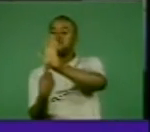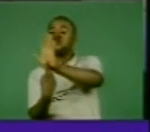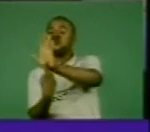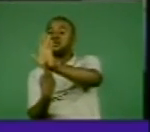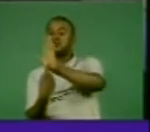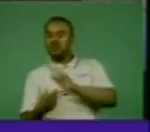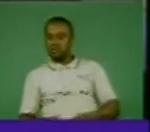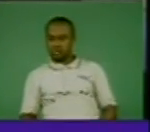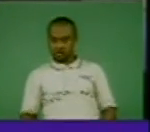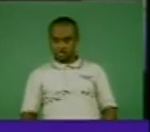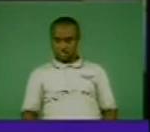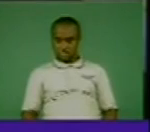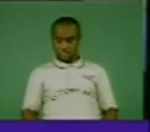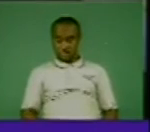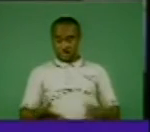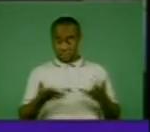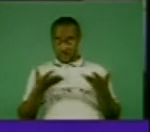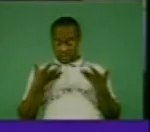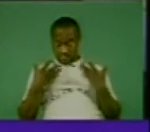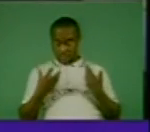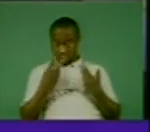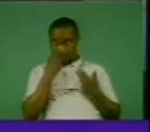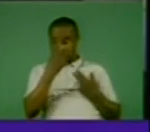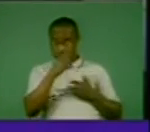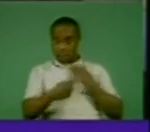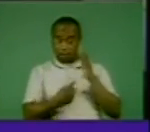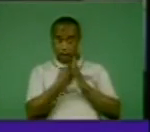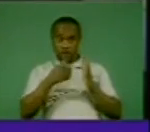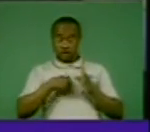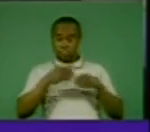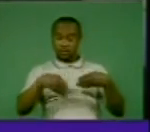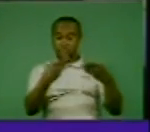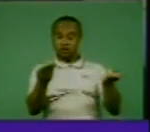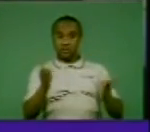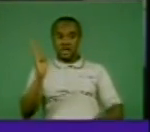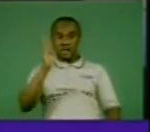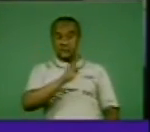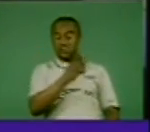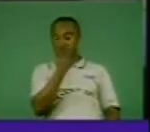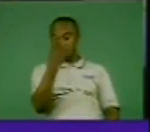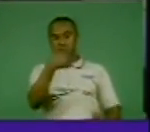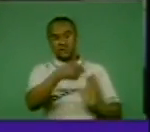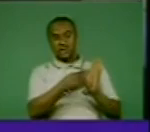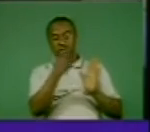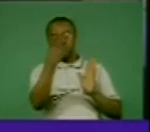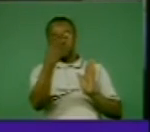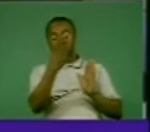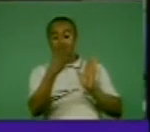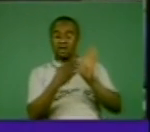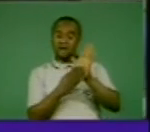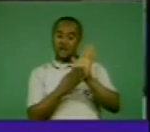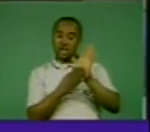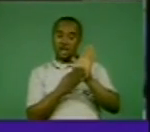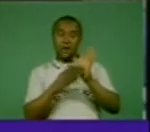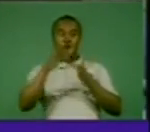Kama ambavyo mtaona katika matokeo tutakayotoa, siku ya kwanza tarehe 29 wajumbe waliopiga kura